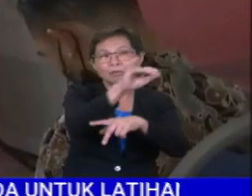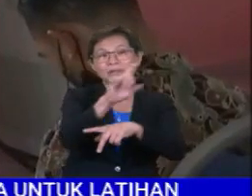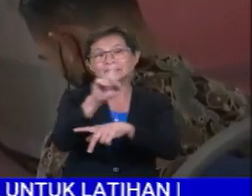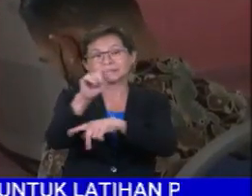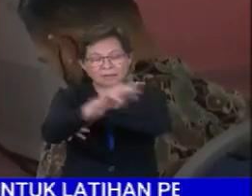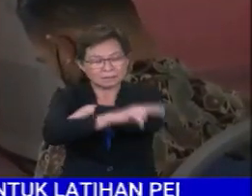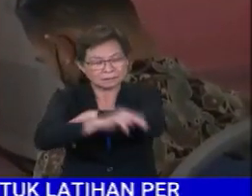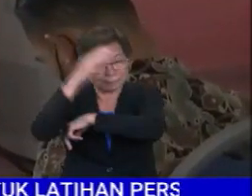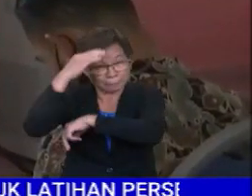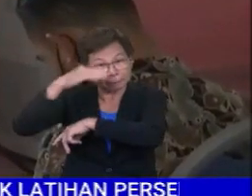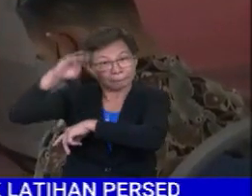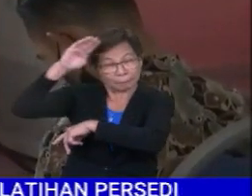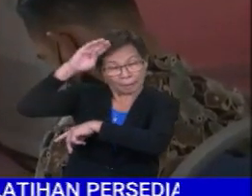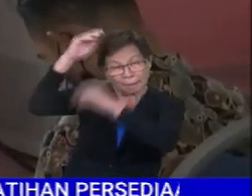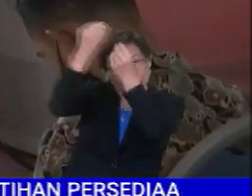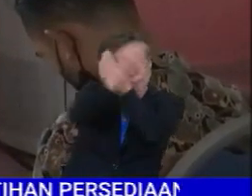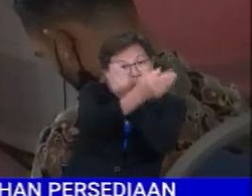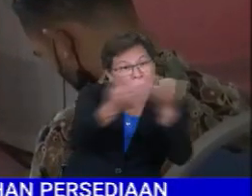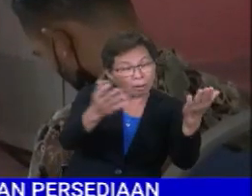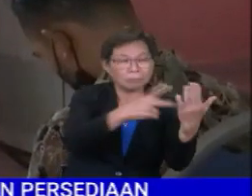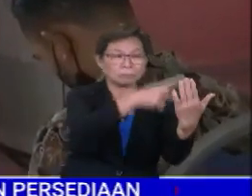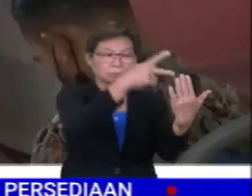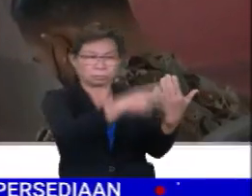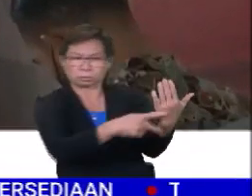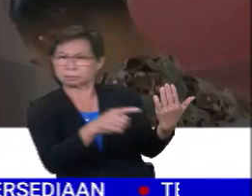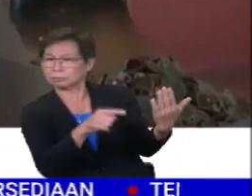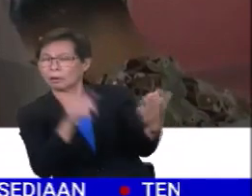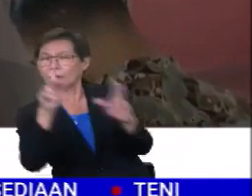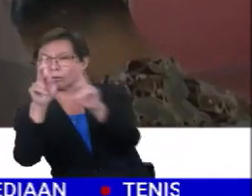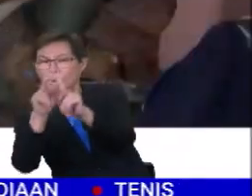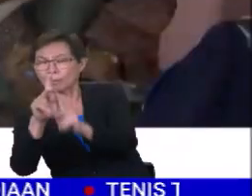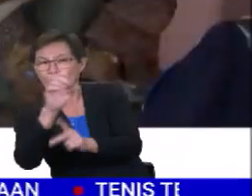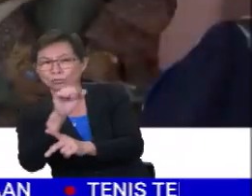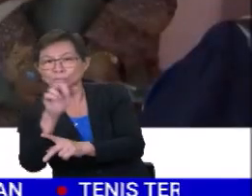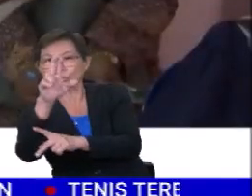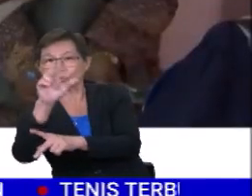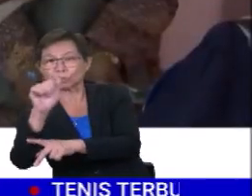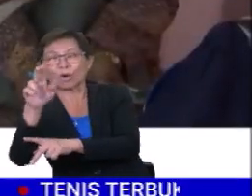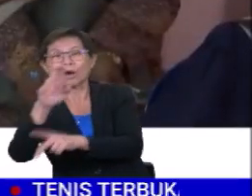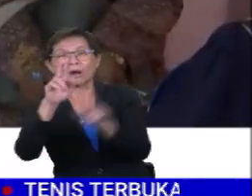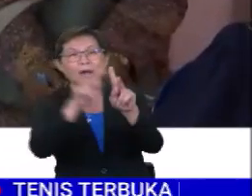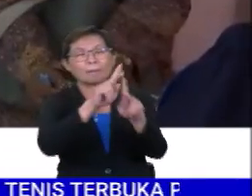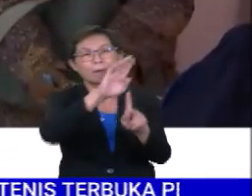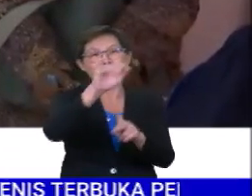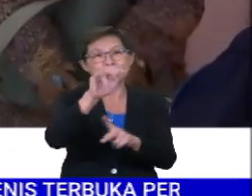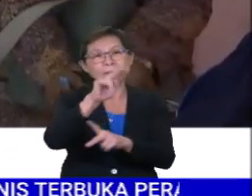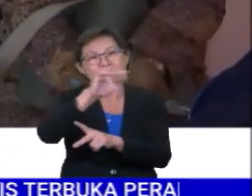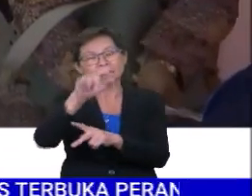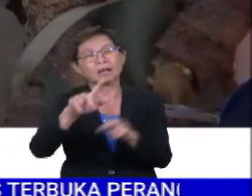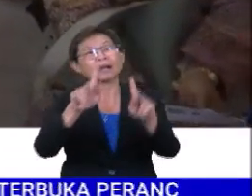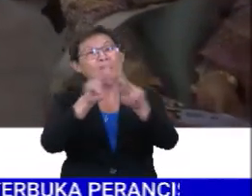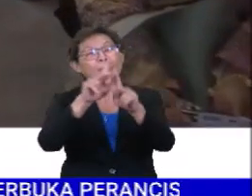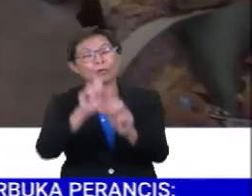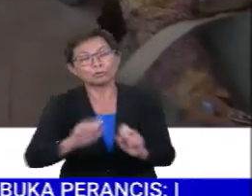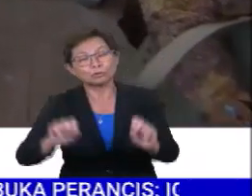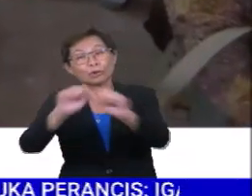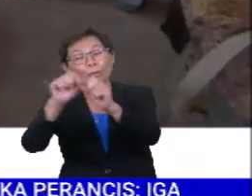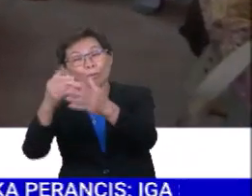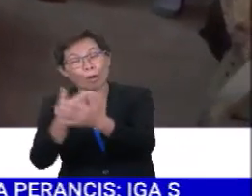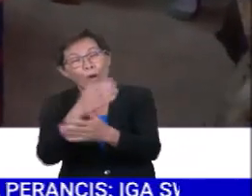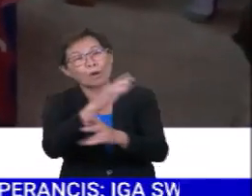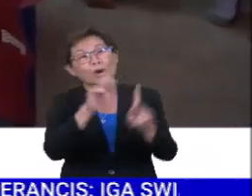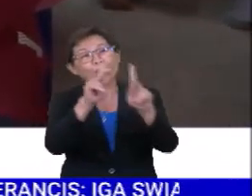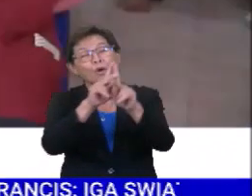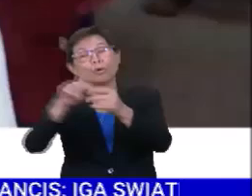revolusioner of chemistry memaklumkan Project melibatkan Kampung Surau Kampung Binjai Kampung Suro baru Kampung Sentul